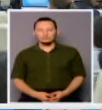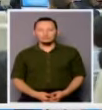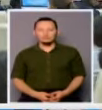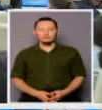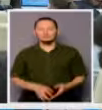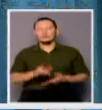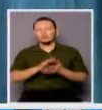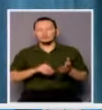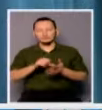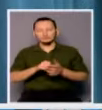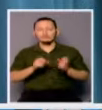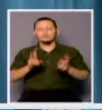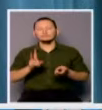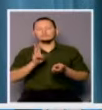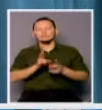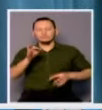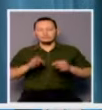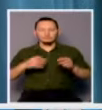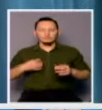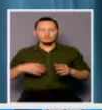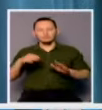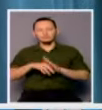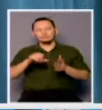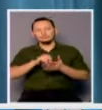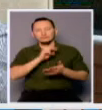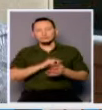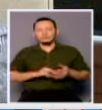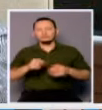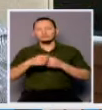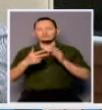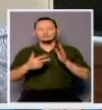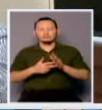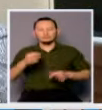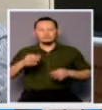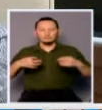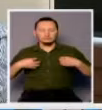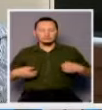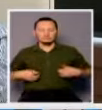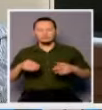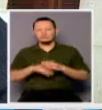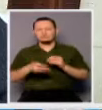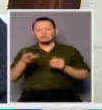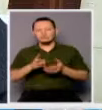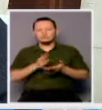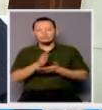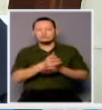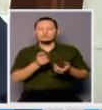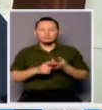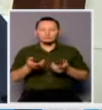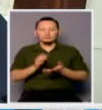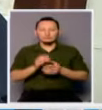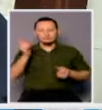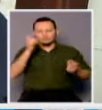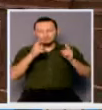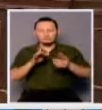После этого депутаты встретились с судьями. Сегодня в городе работают 18 судей. Ведется работа по 4 пилотным проектам. Ознакомившись